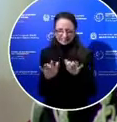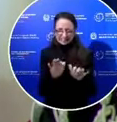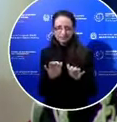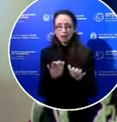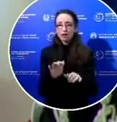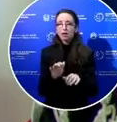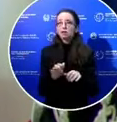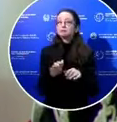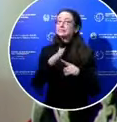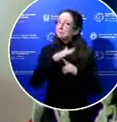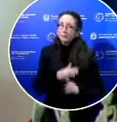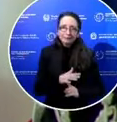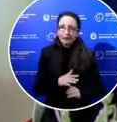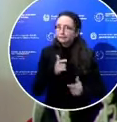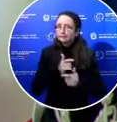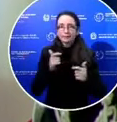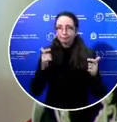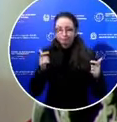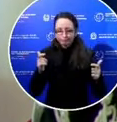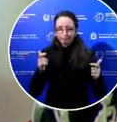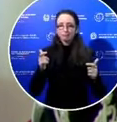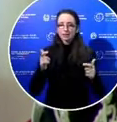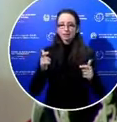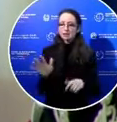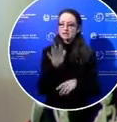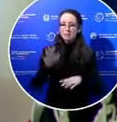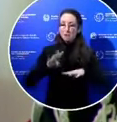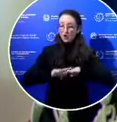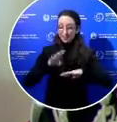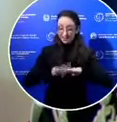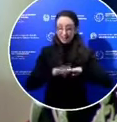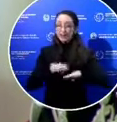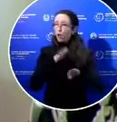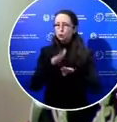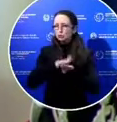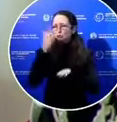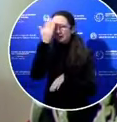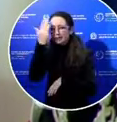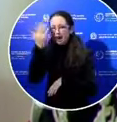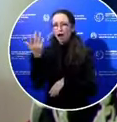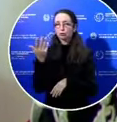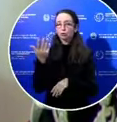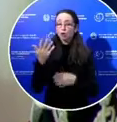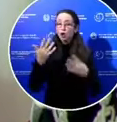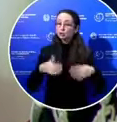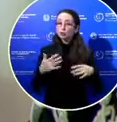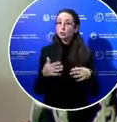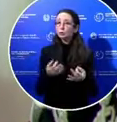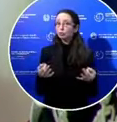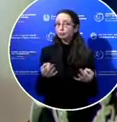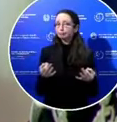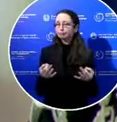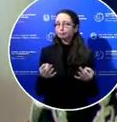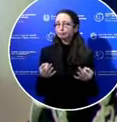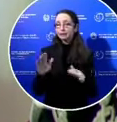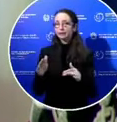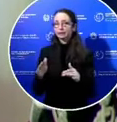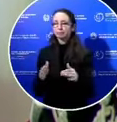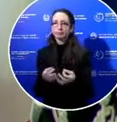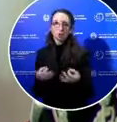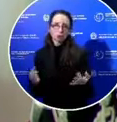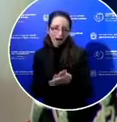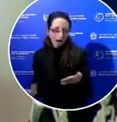dipendenze amplificate dall'uso distorto della rete, strumento di per sé neutrale, spesso favorite da